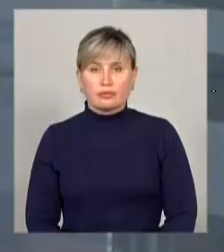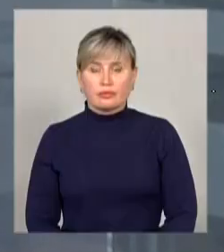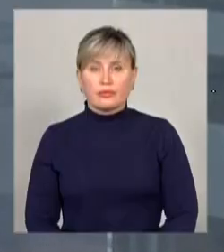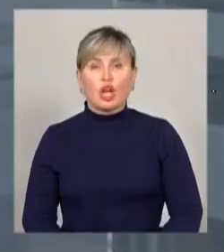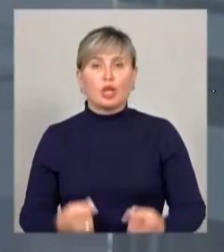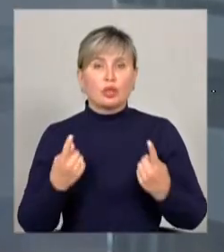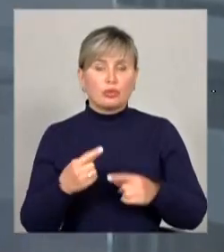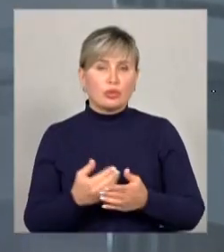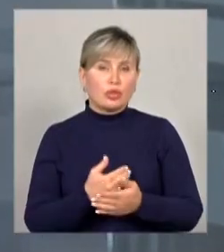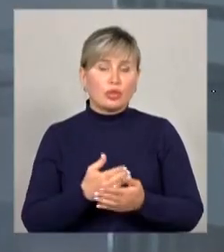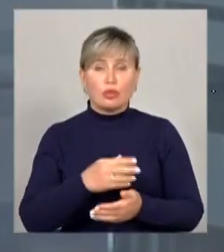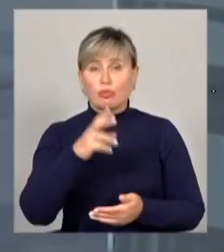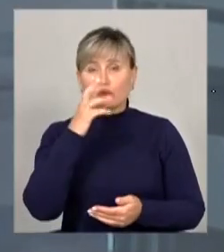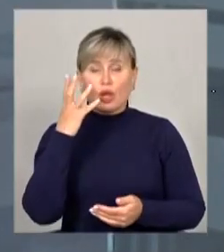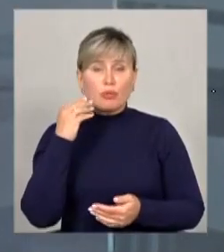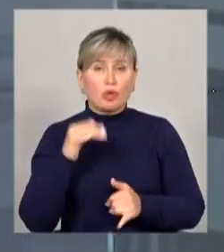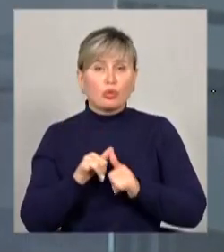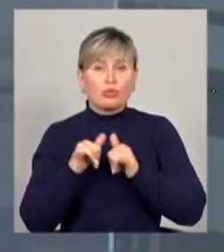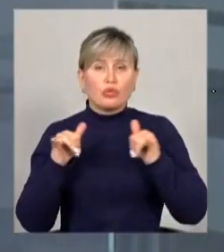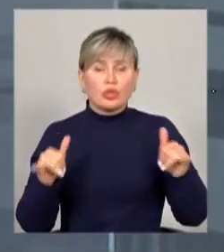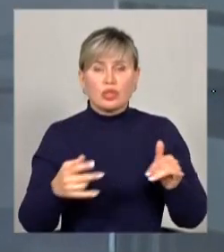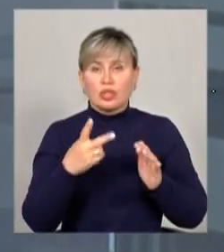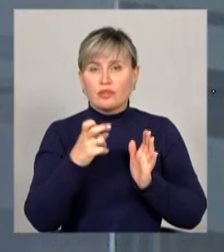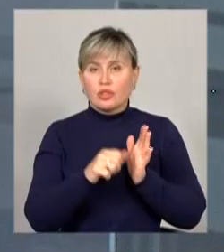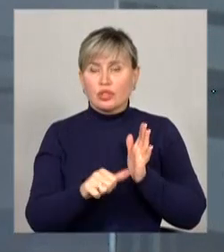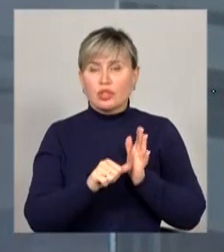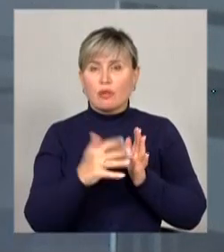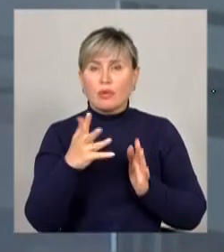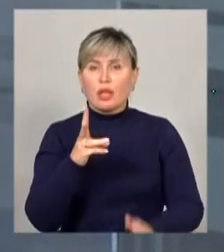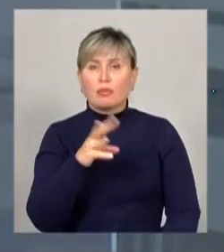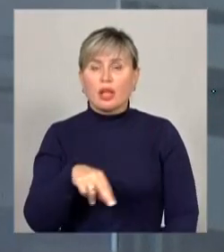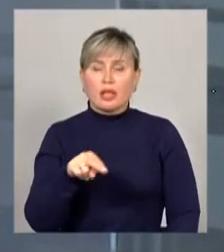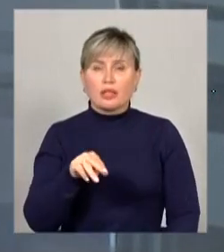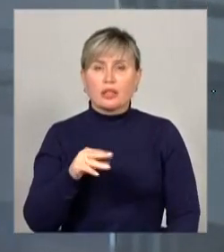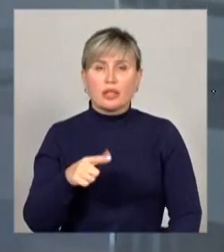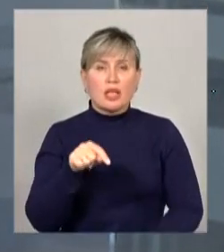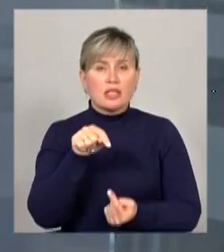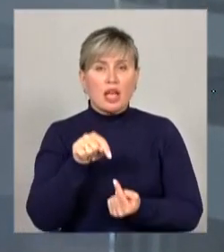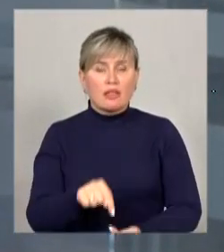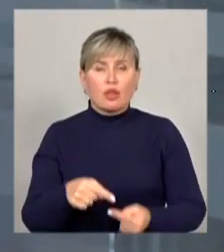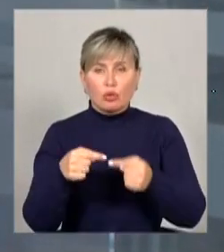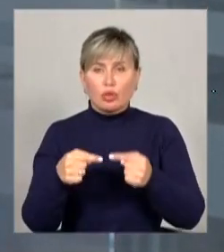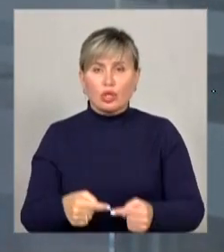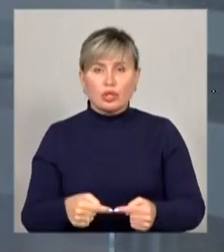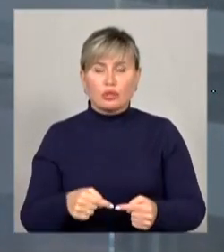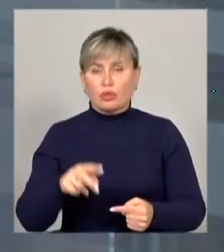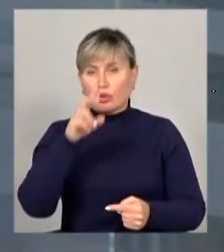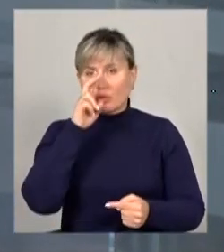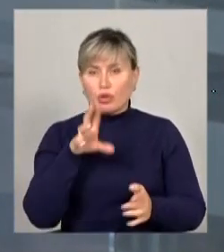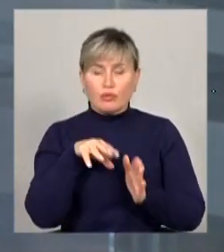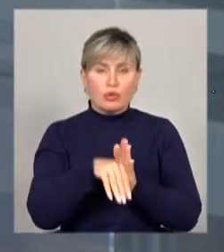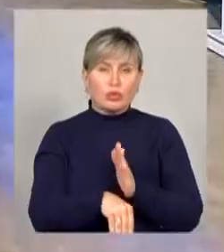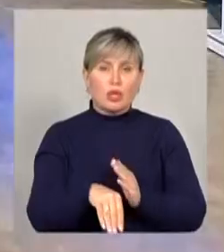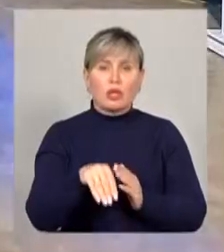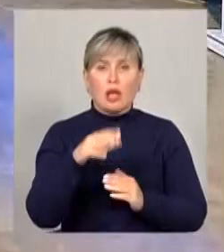И к другим новостям. Бюджет Алматы увеличили на 265 миллиардов тенге. Соответствующее уточнение в казну города внес аким